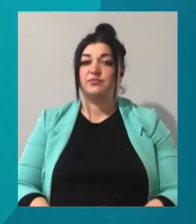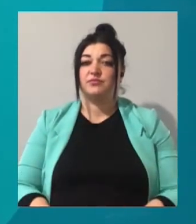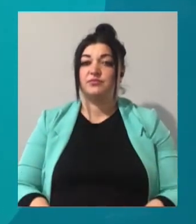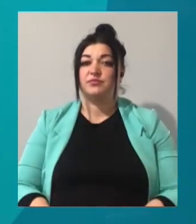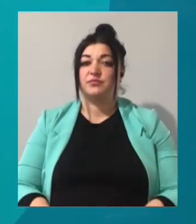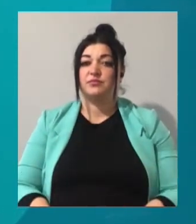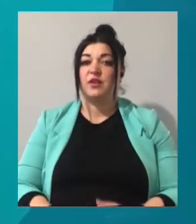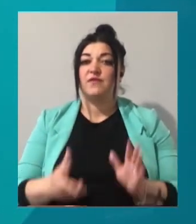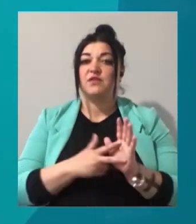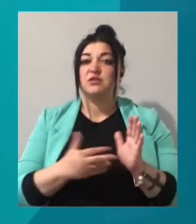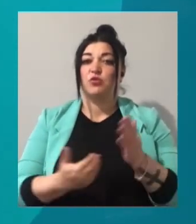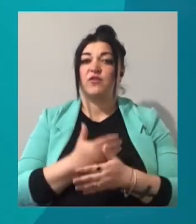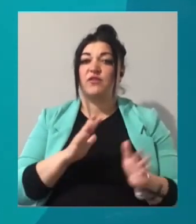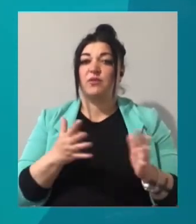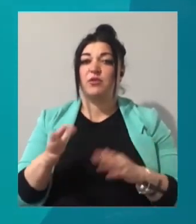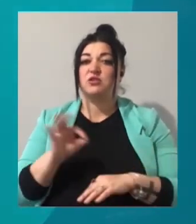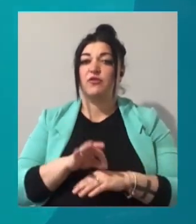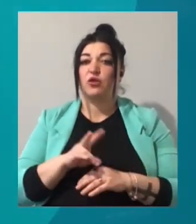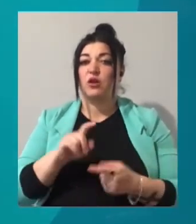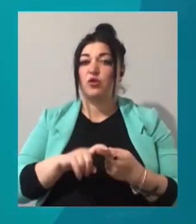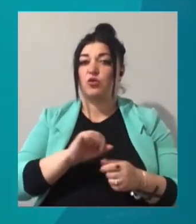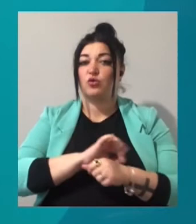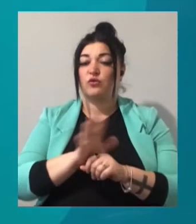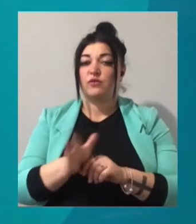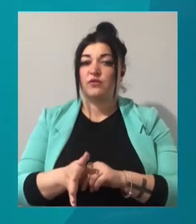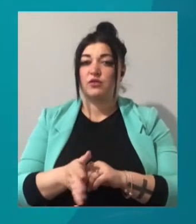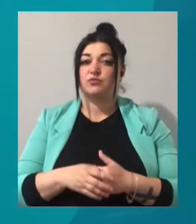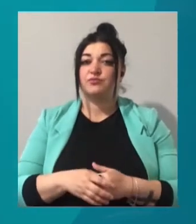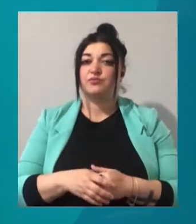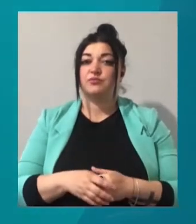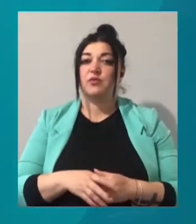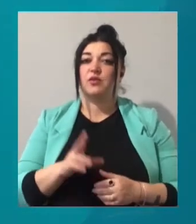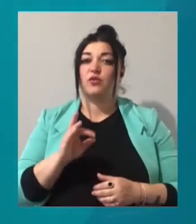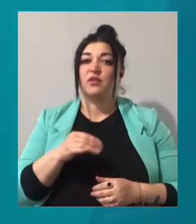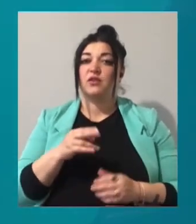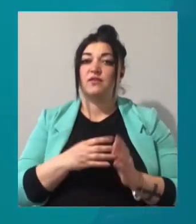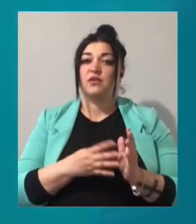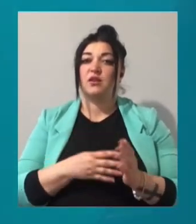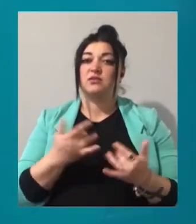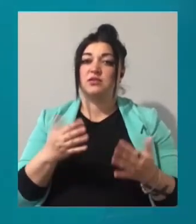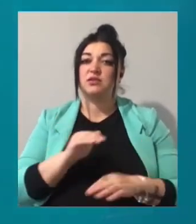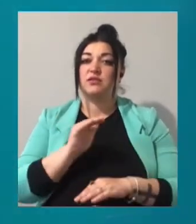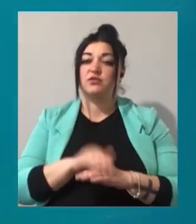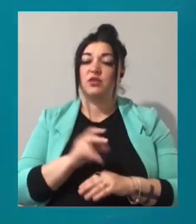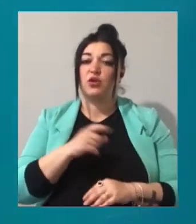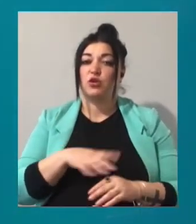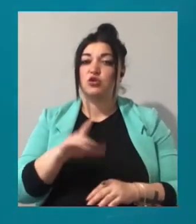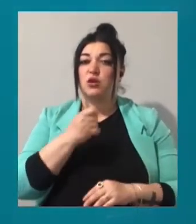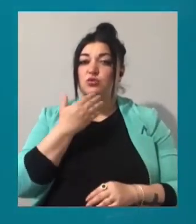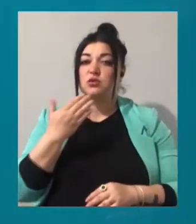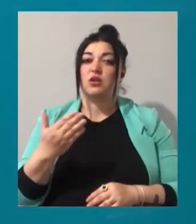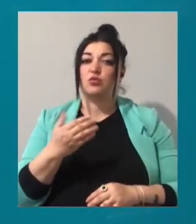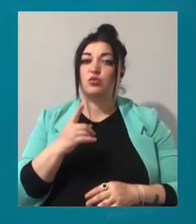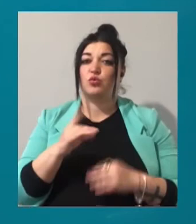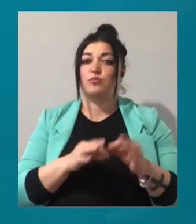8 нових випадків захворювання на коронавірус COVID-19. Стільки зареєстровано на Одещині за останню добу. Про це повідомляє